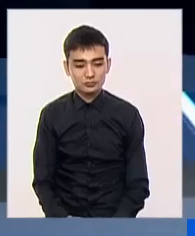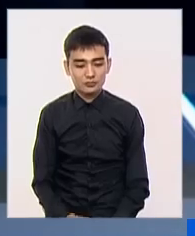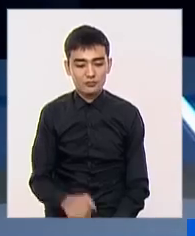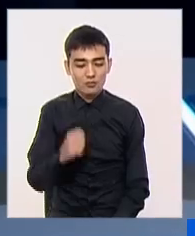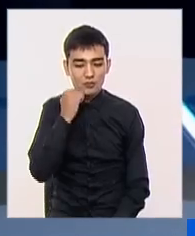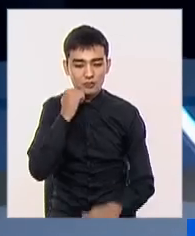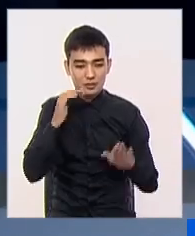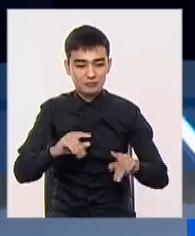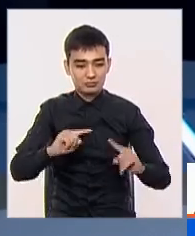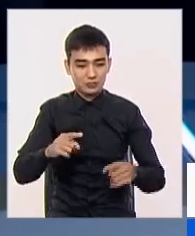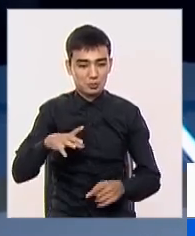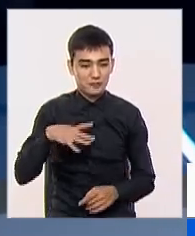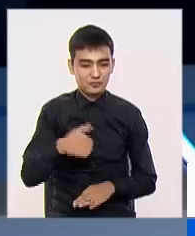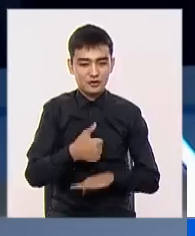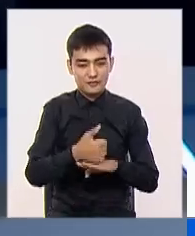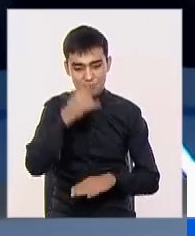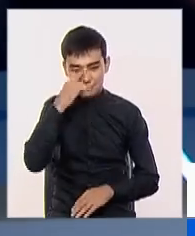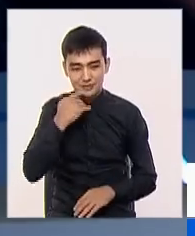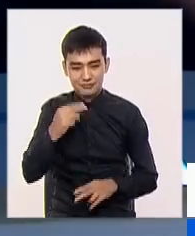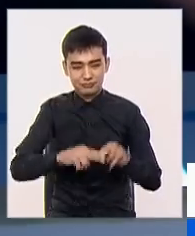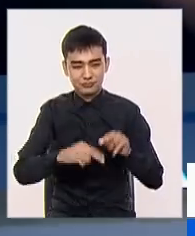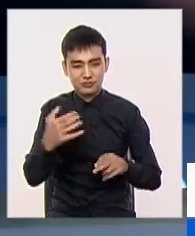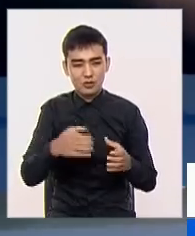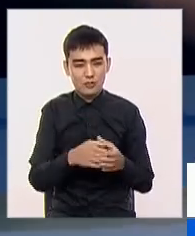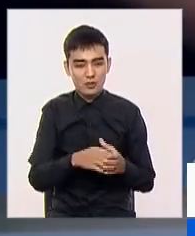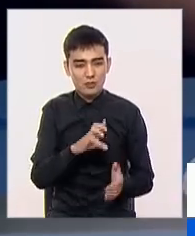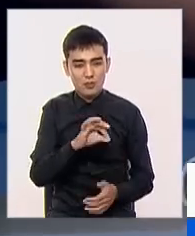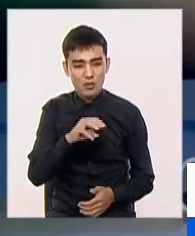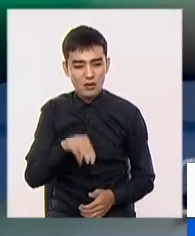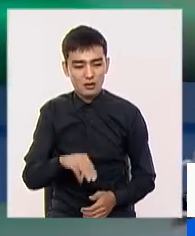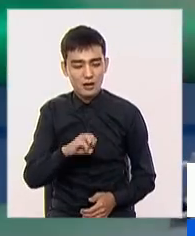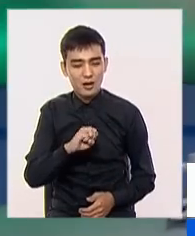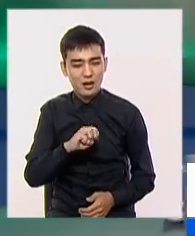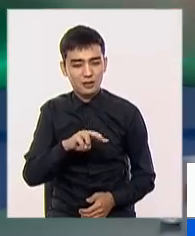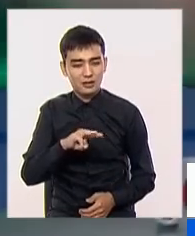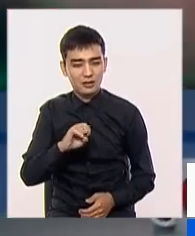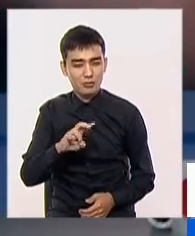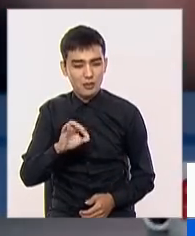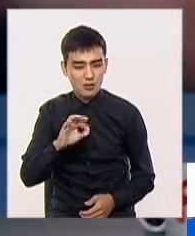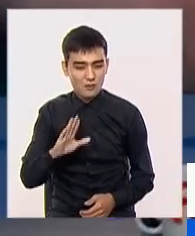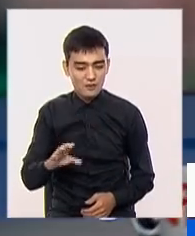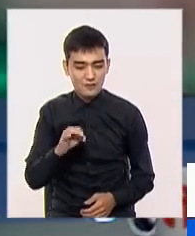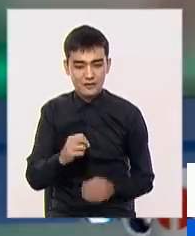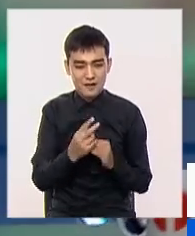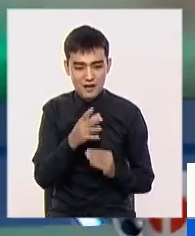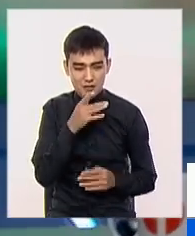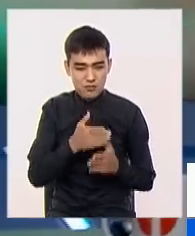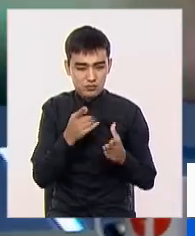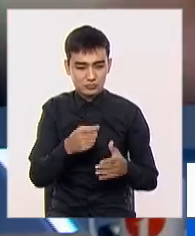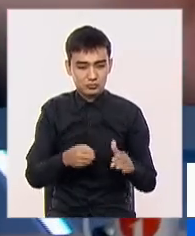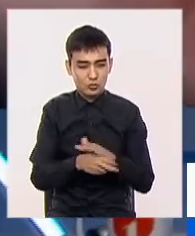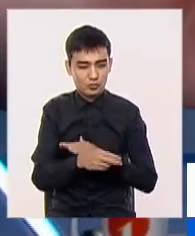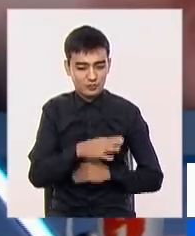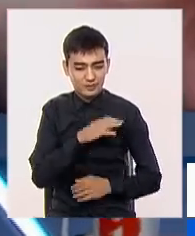В Москве задержали бывшего главу казахстанской строительной компании Булата Алтынбекова. Больше 12 лет он был в бегах. За это время